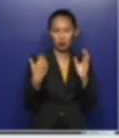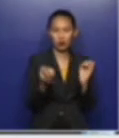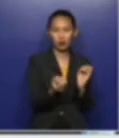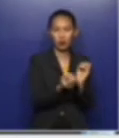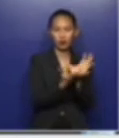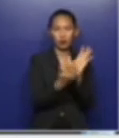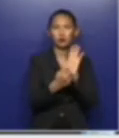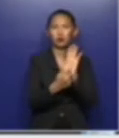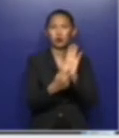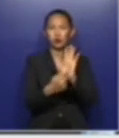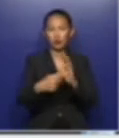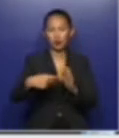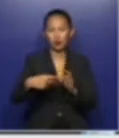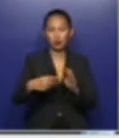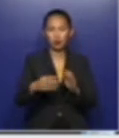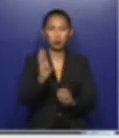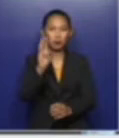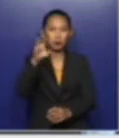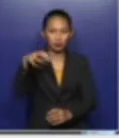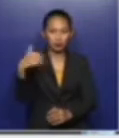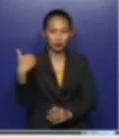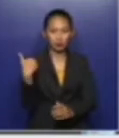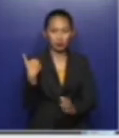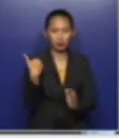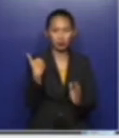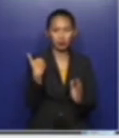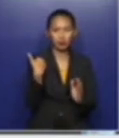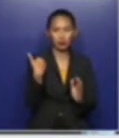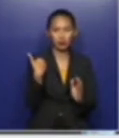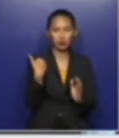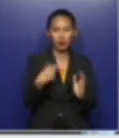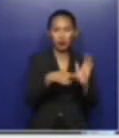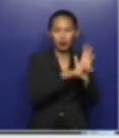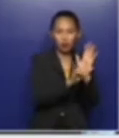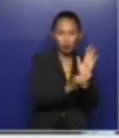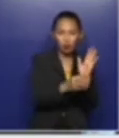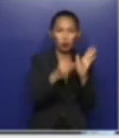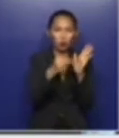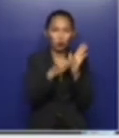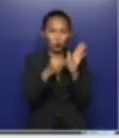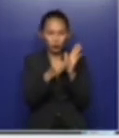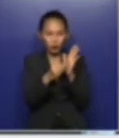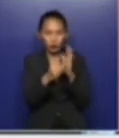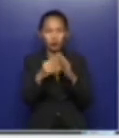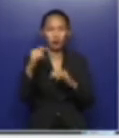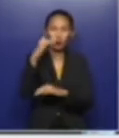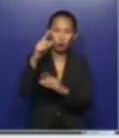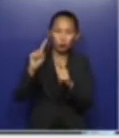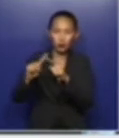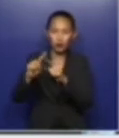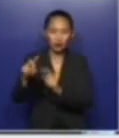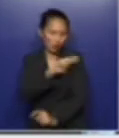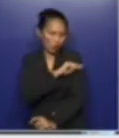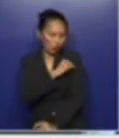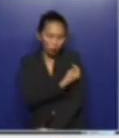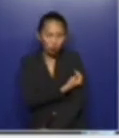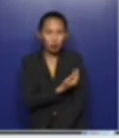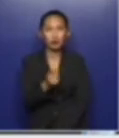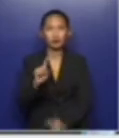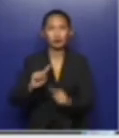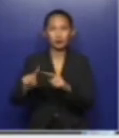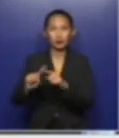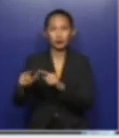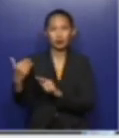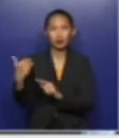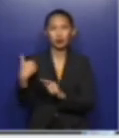ครับสถานการณ์เกิดที่ระยองเกิดที่สุขุมวิทสุวรรณภูมิโรงพยาบาล 2-3 แห่งที่เกิดขึ้น